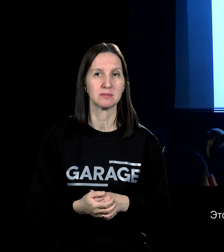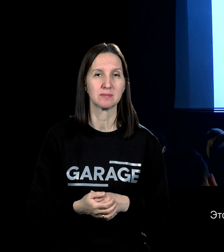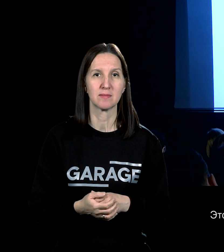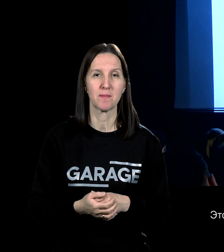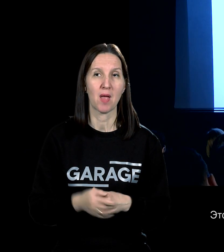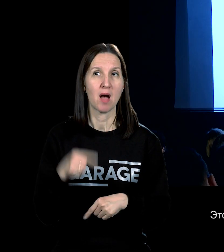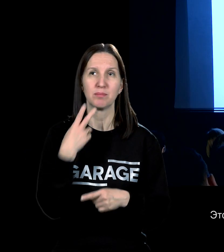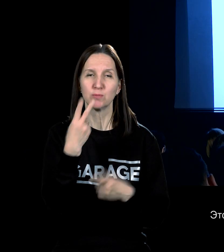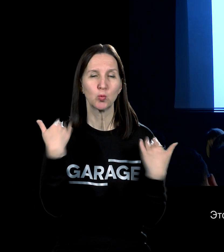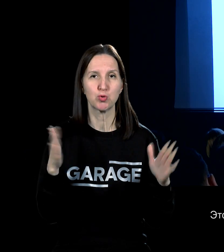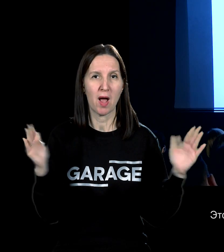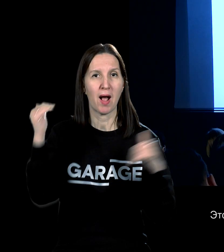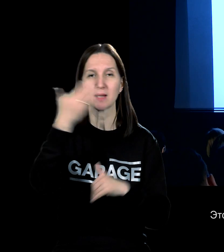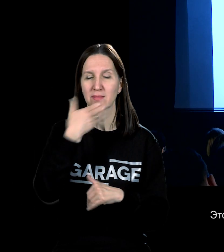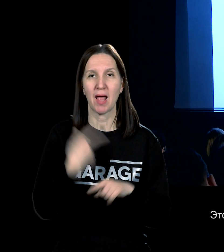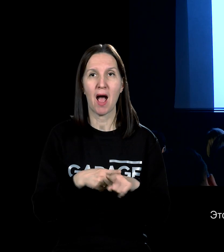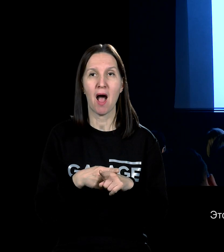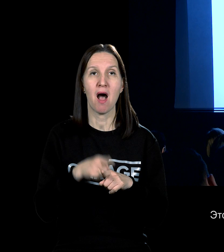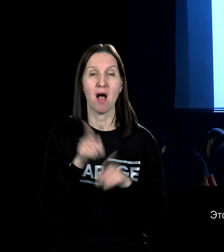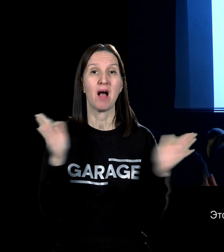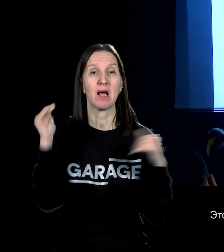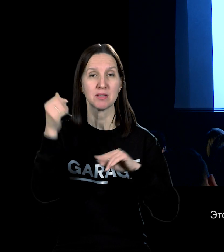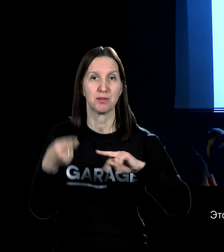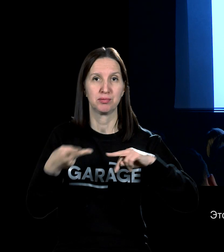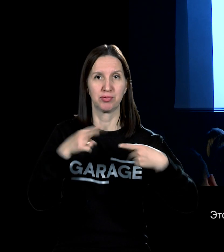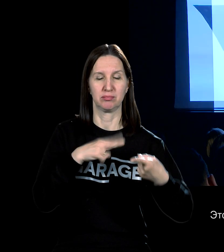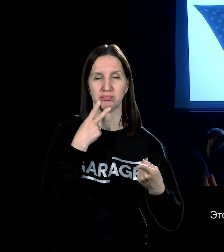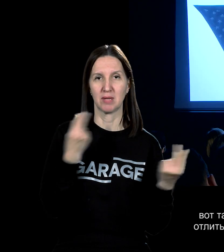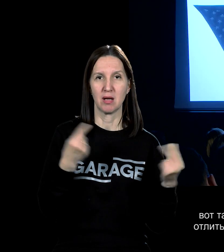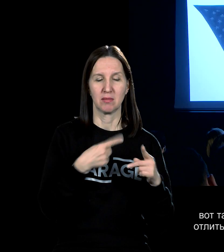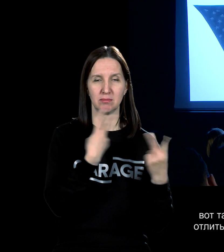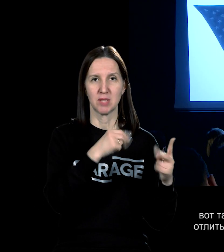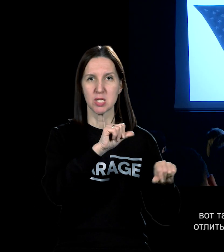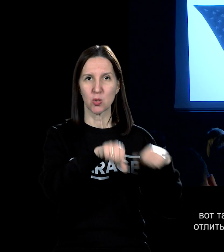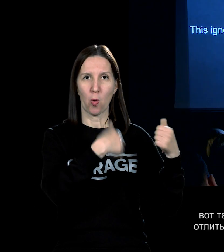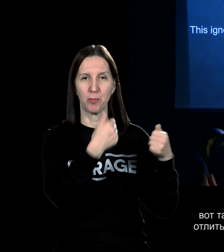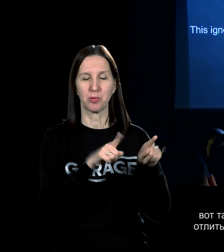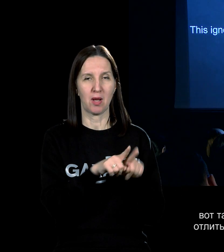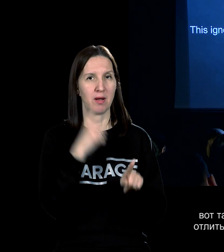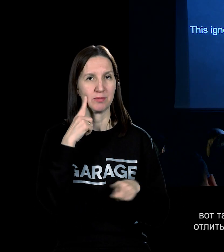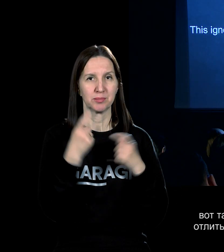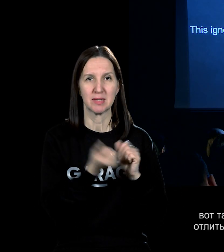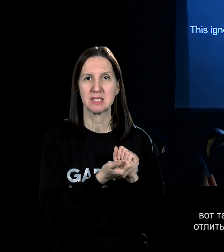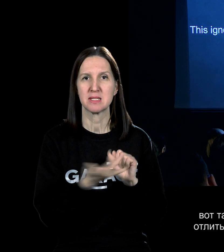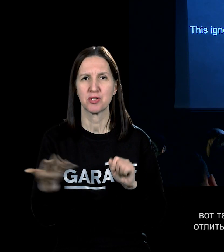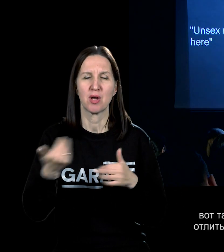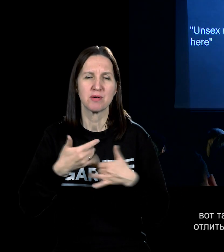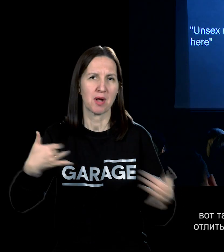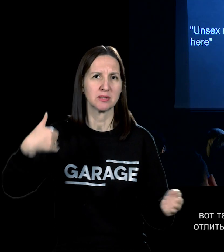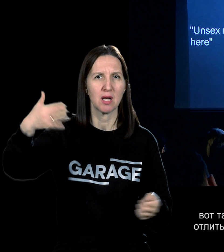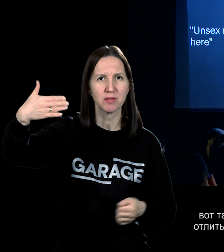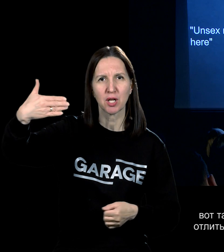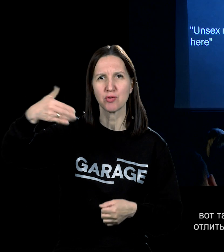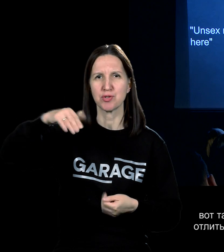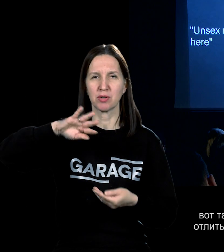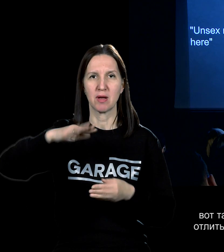не в картину, а из картины превратился в изображение, изображение превратилось в скульптуру. Такая потрясающая серия этих реющих черных